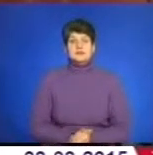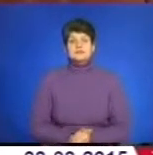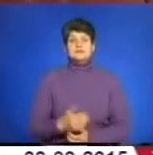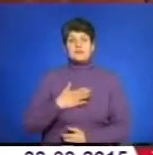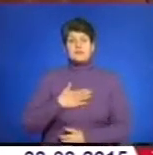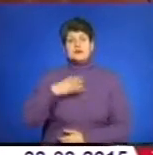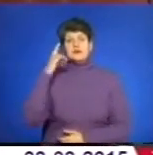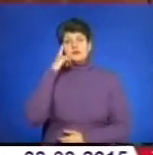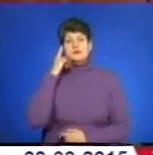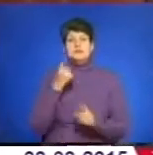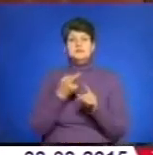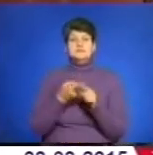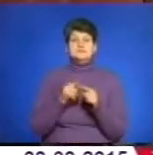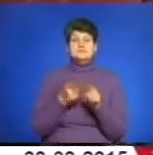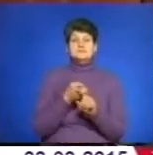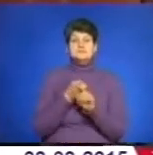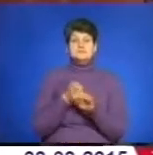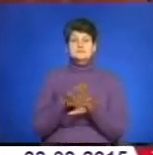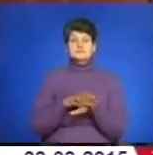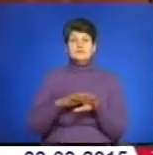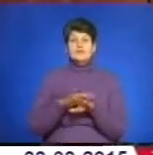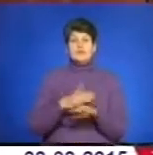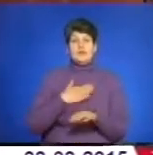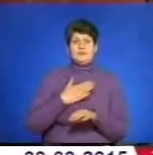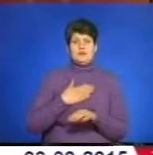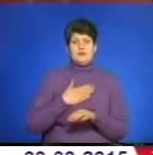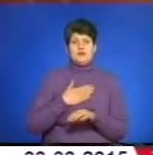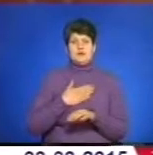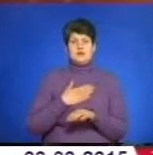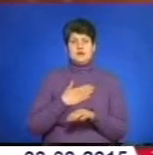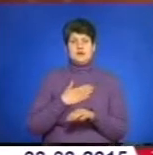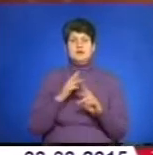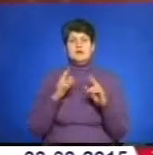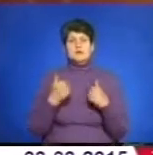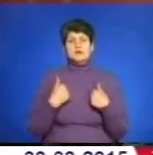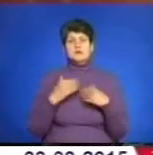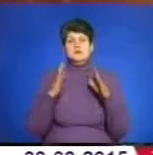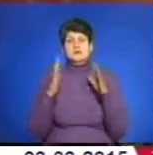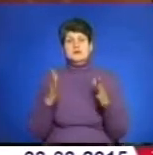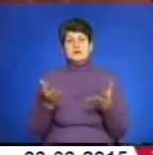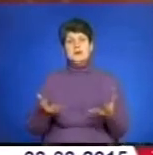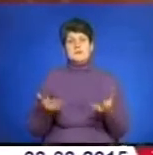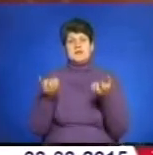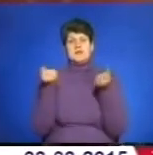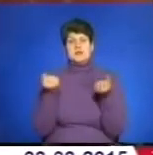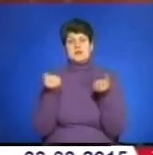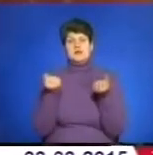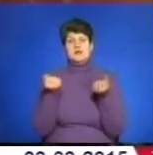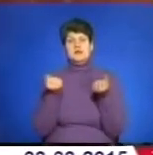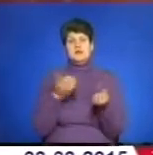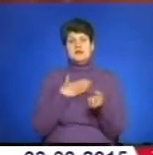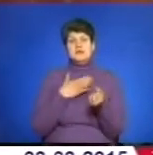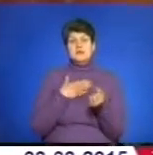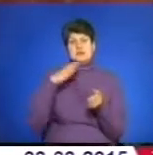Я думаю, це залежить від народу нашого, як ми будемо підтримувати